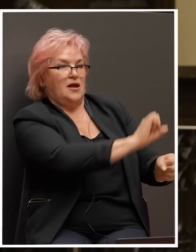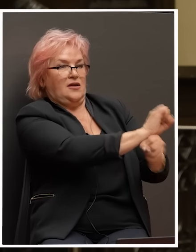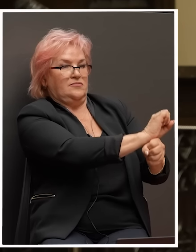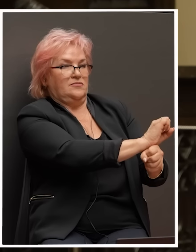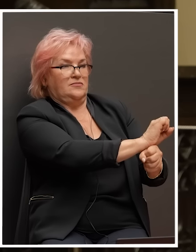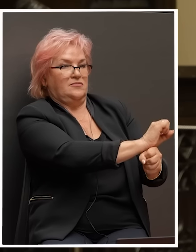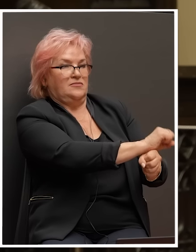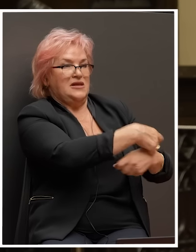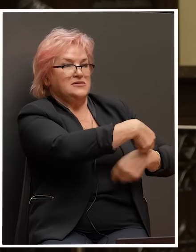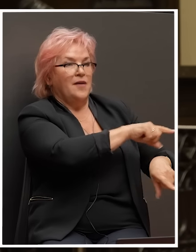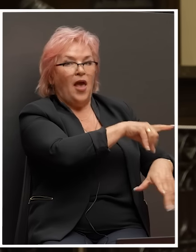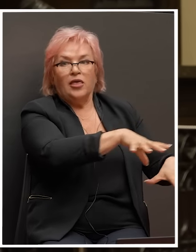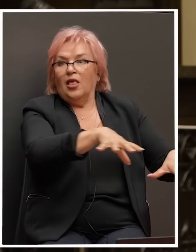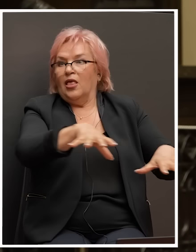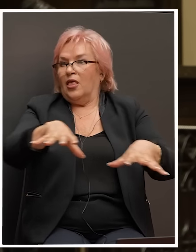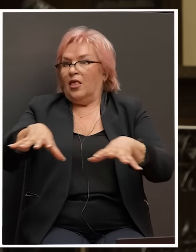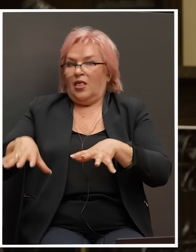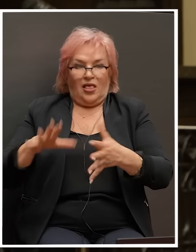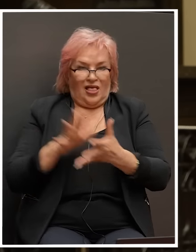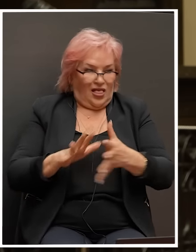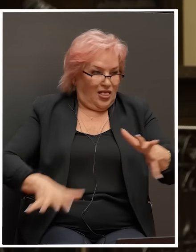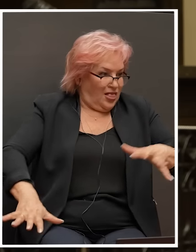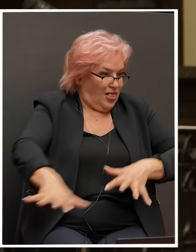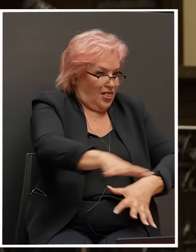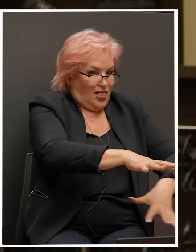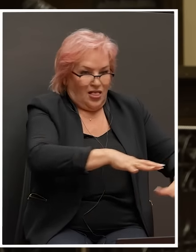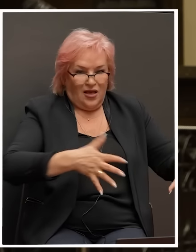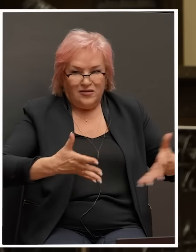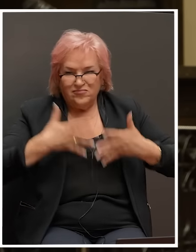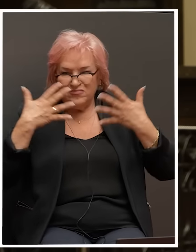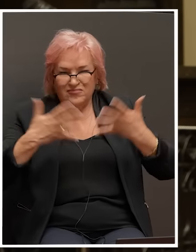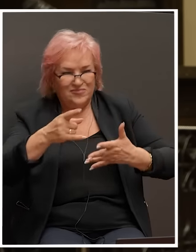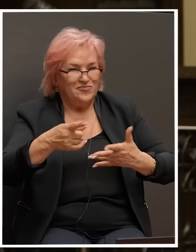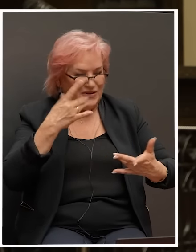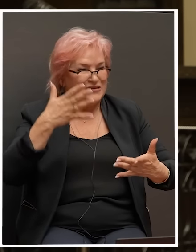убирать. И они в луже собственных нечистот, вы запахи себе